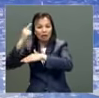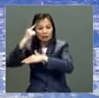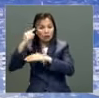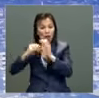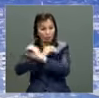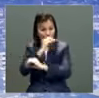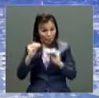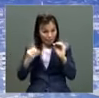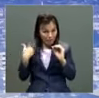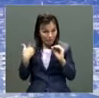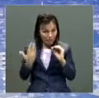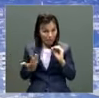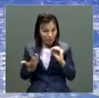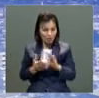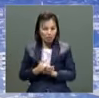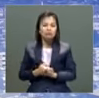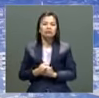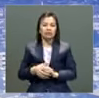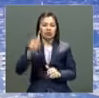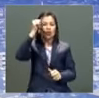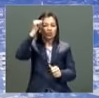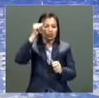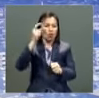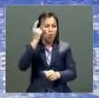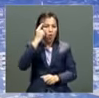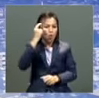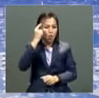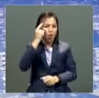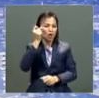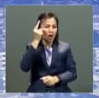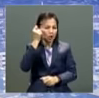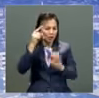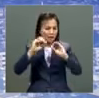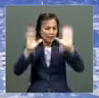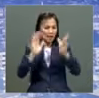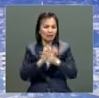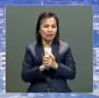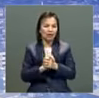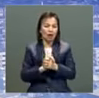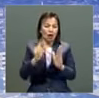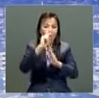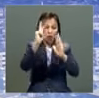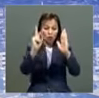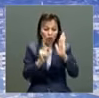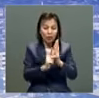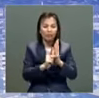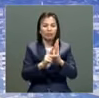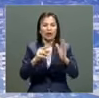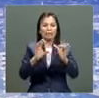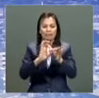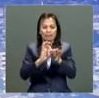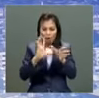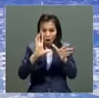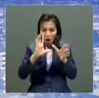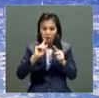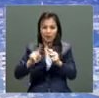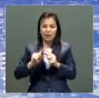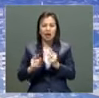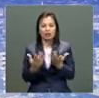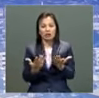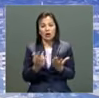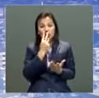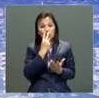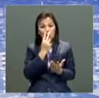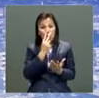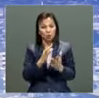ดอื่นๆขึ้นมางั้นเราต้องเข้าใจในสถานการณ์นี้การผ่อนปลนอะไรทั้งหลายที่จะเป็นภาพใหญ่หรือภาพเล็ก